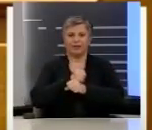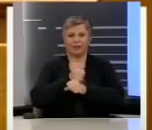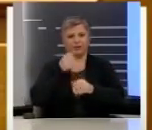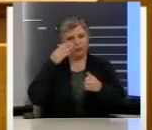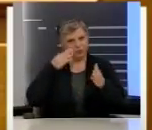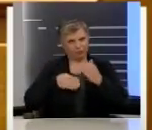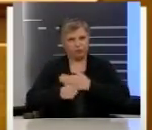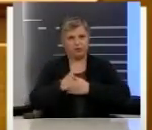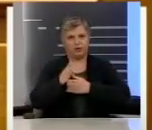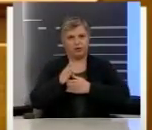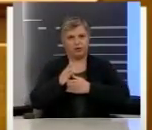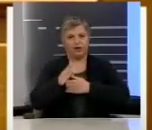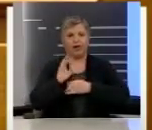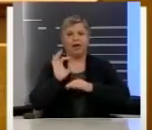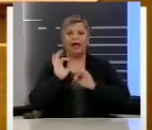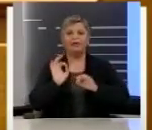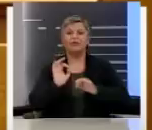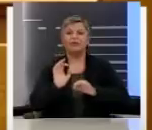τους θα βρίσκονται πάντα,